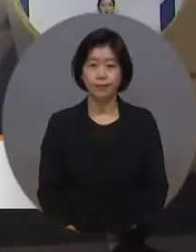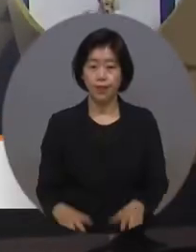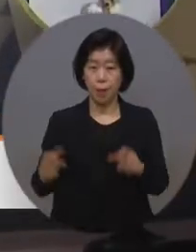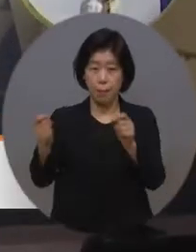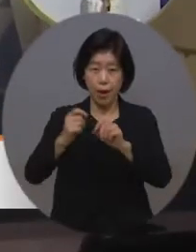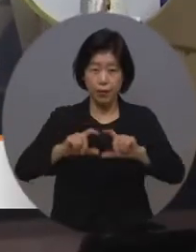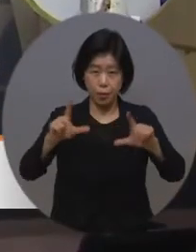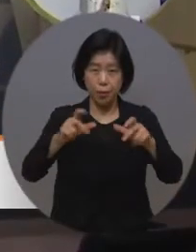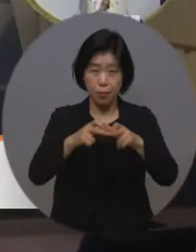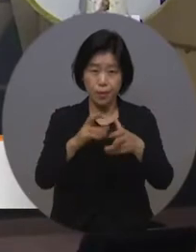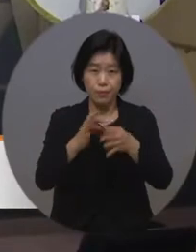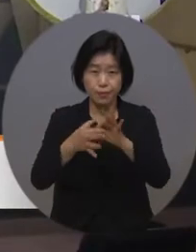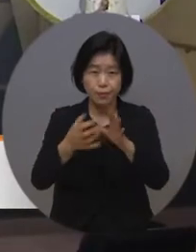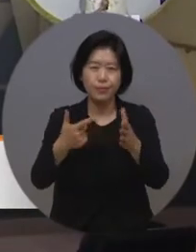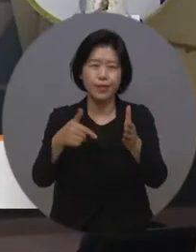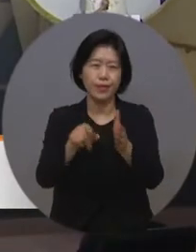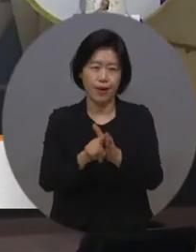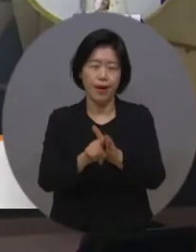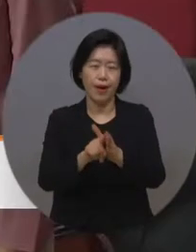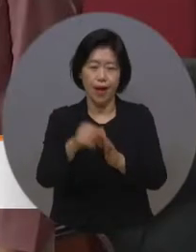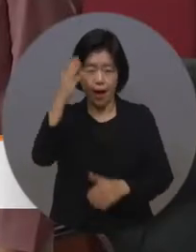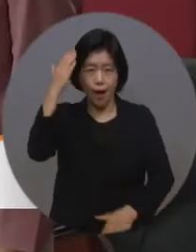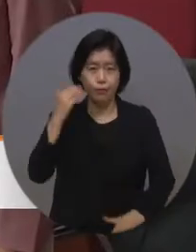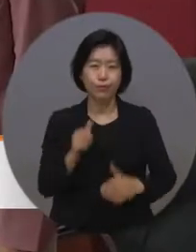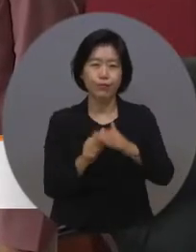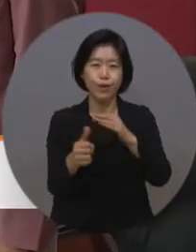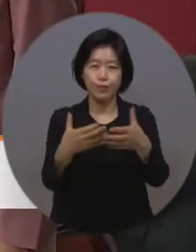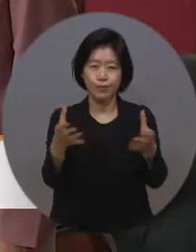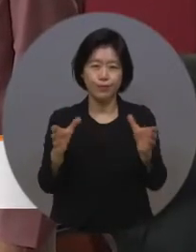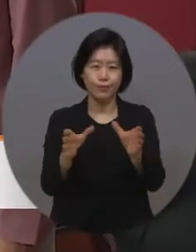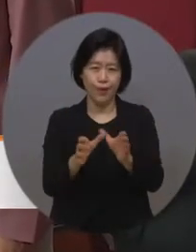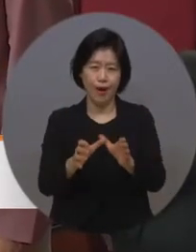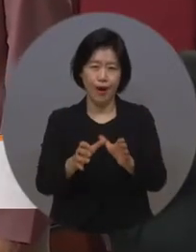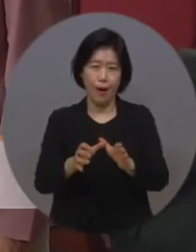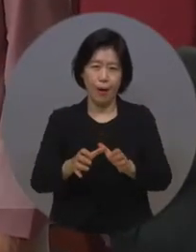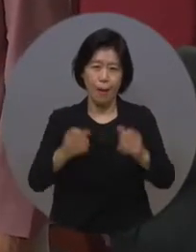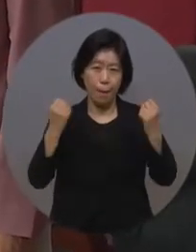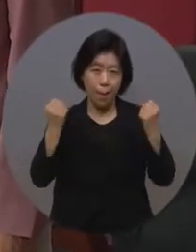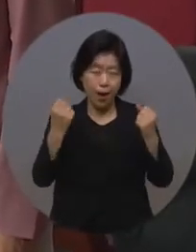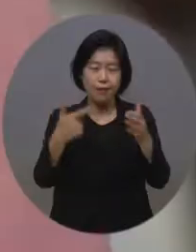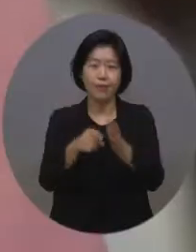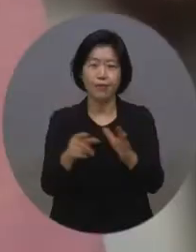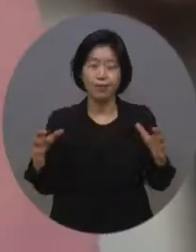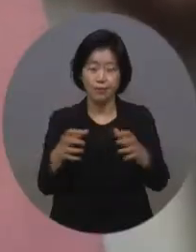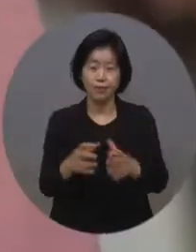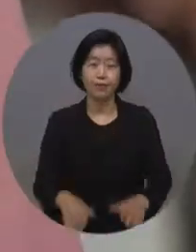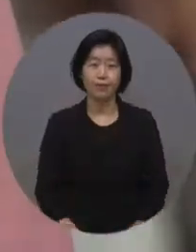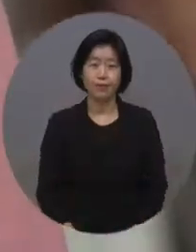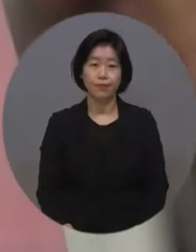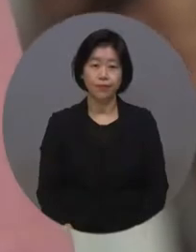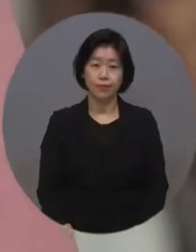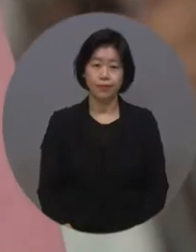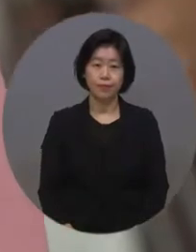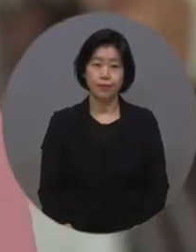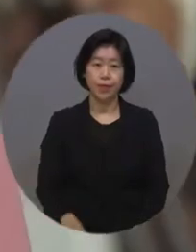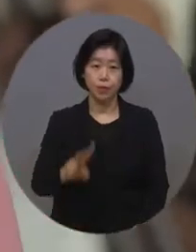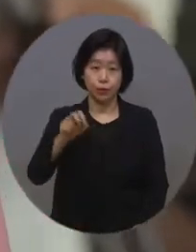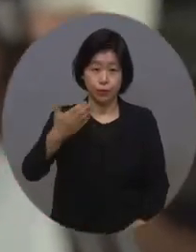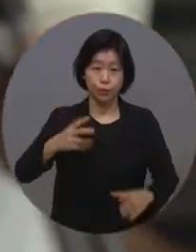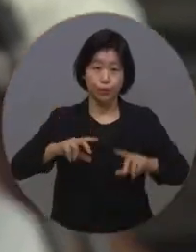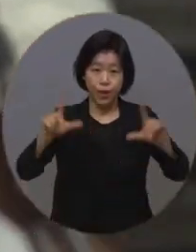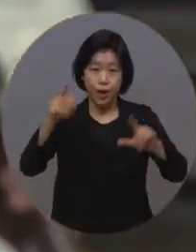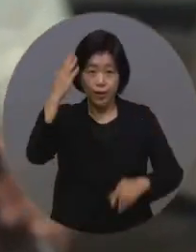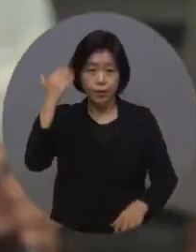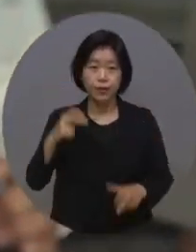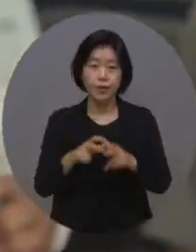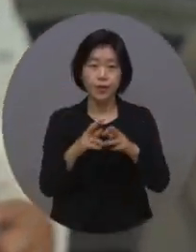다가올 도쿄 패럴림픽을 향한 대한민국 선수단의 선전을 다짐하는 자리가 열렸습니다. 지난달 29일